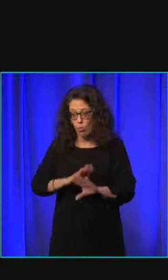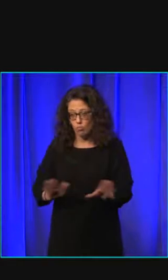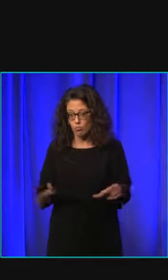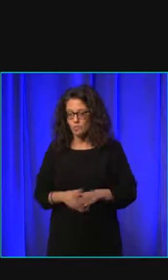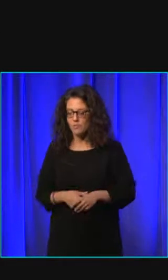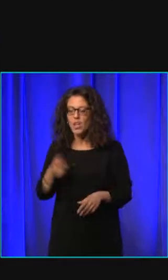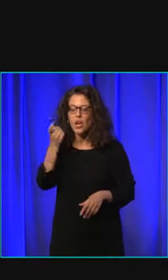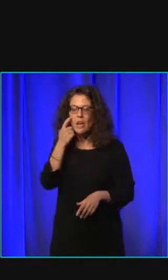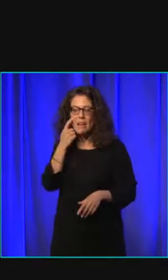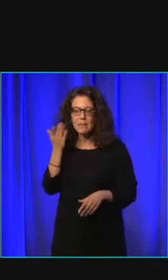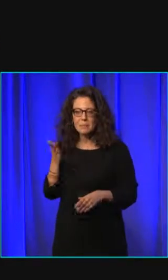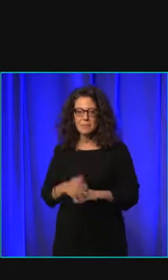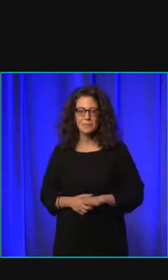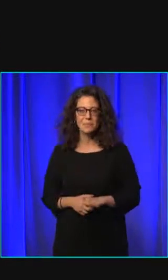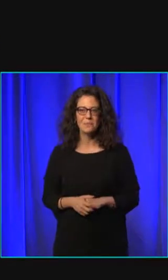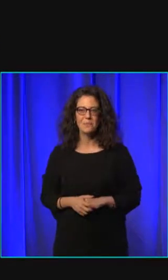Regardez.